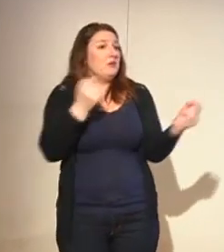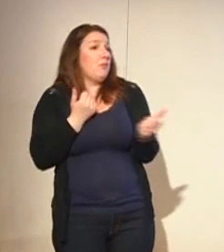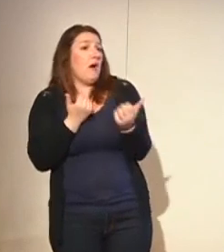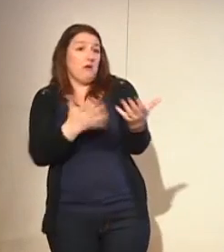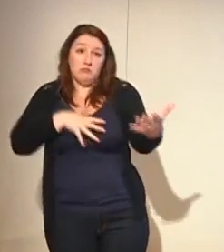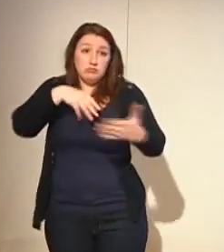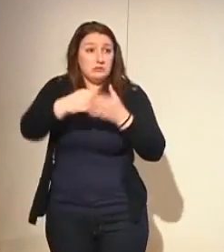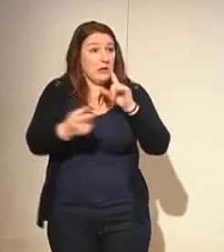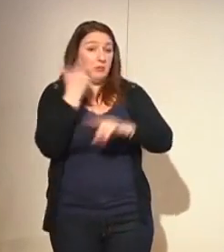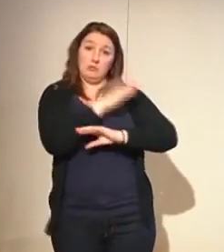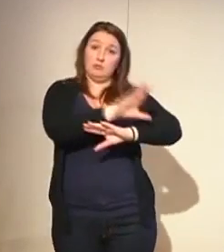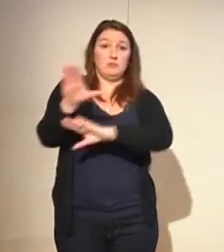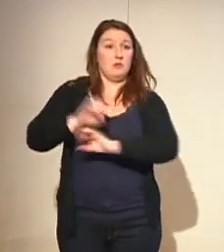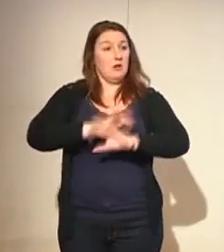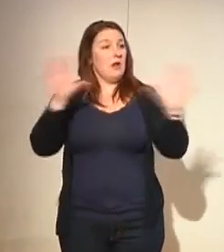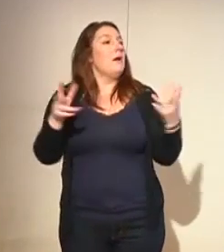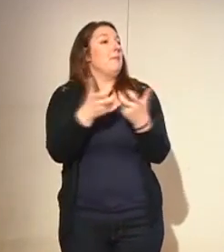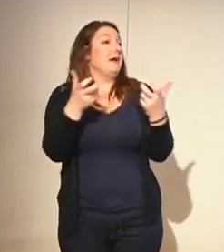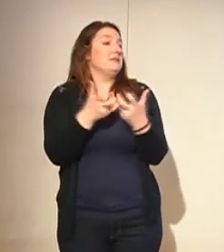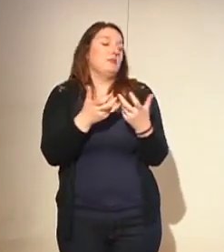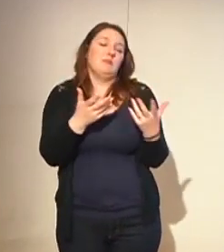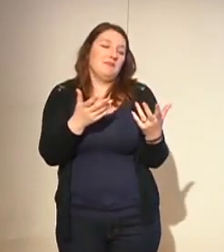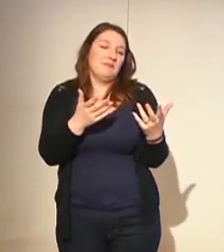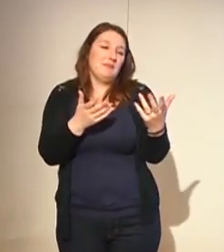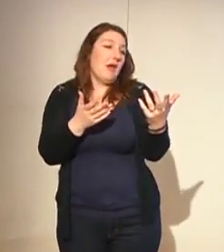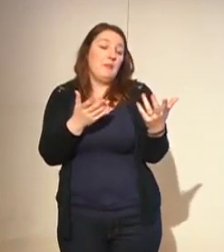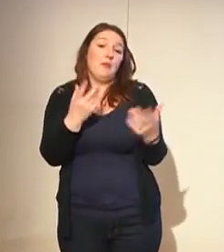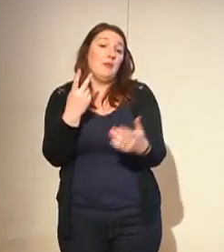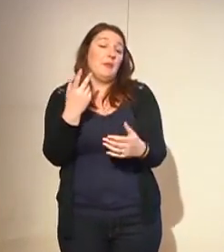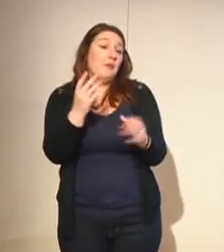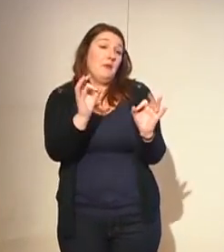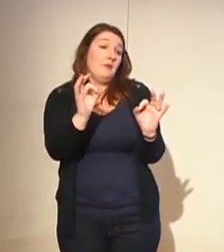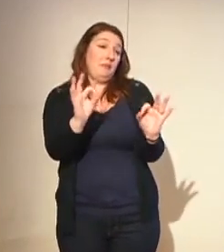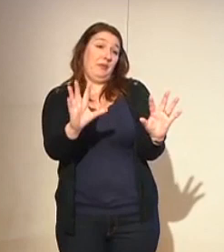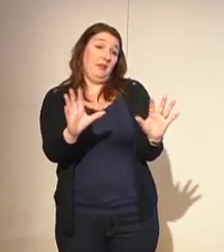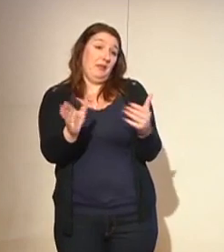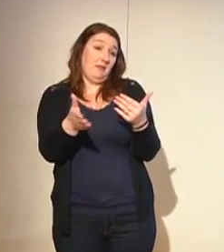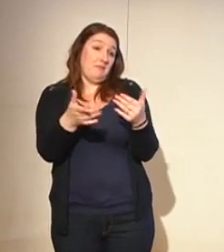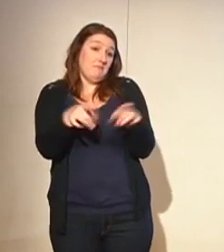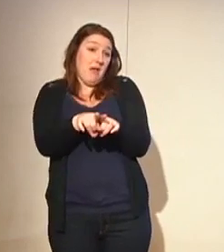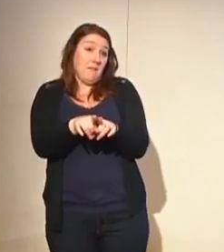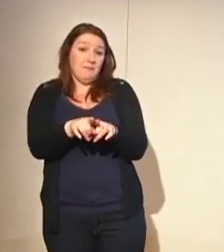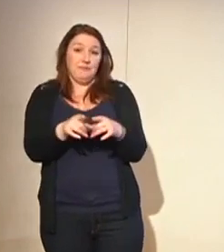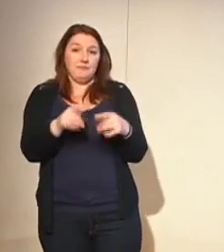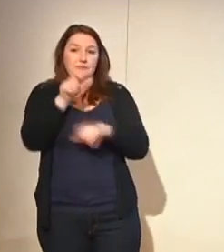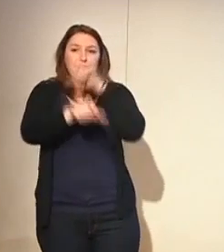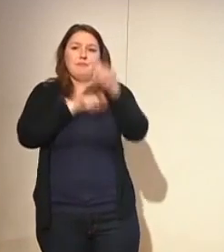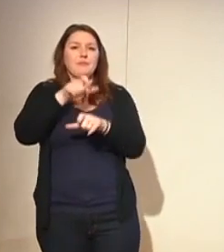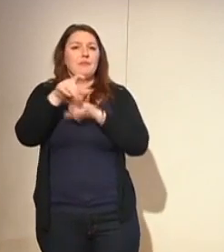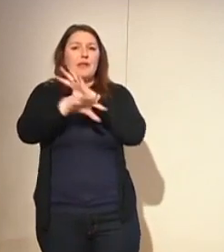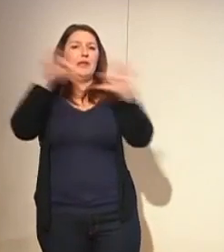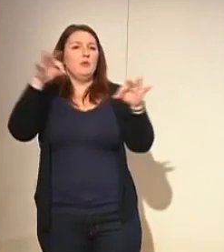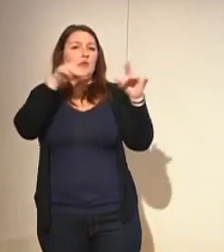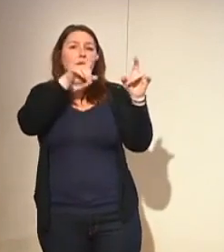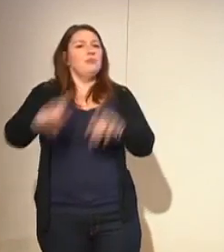prendrai pour un exemple assez similaire finalement ce qui s'est passé sur l'écrêtement des élus vous savez que les élus qui